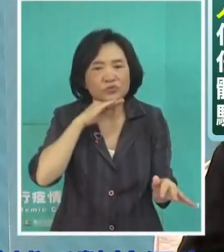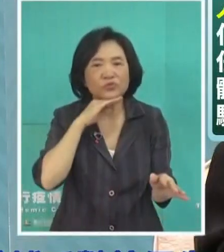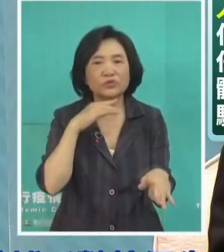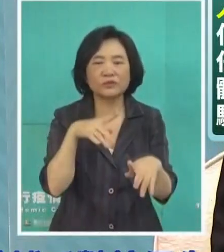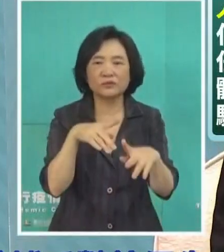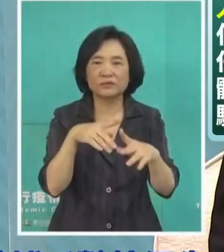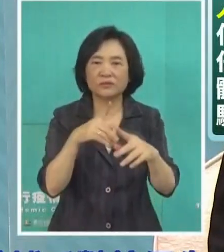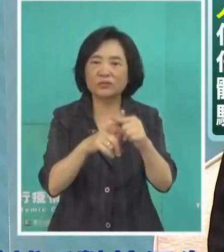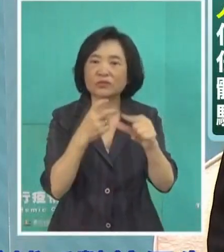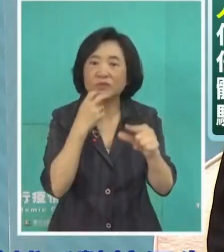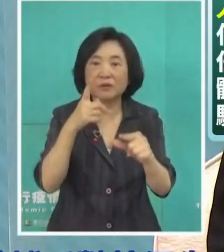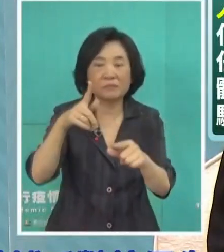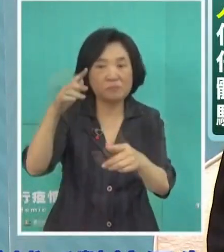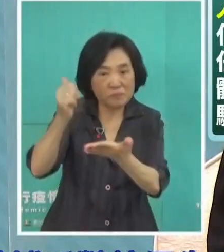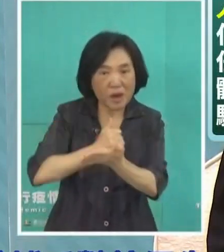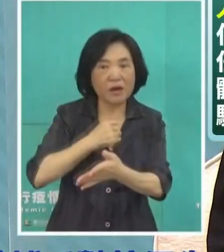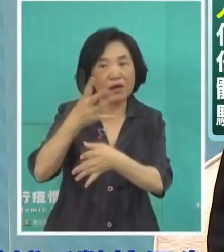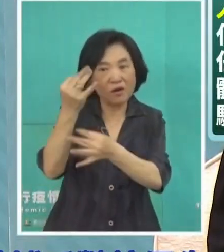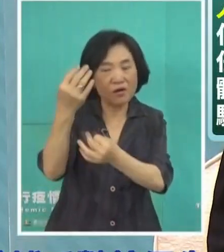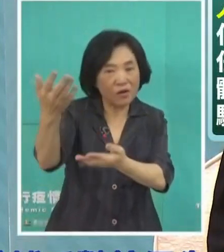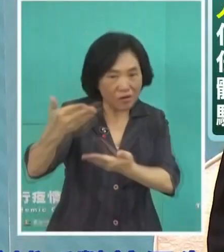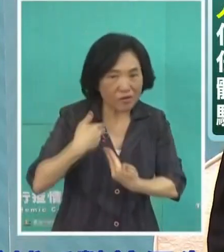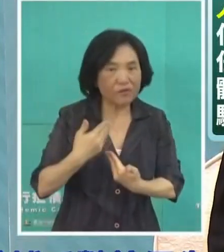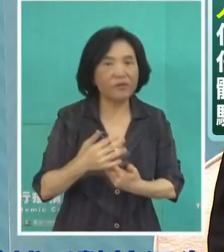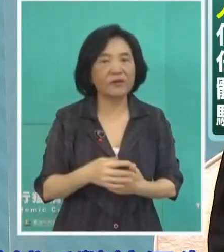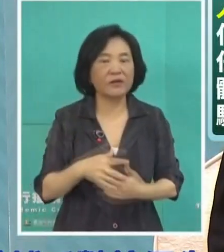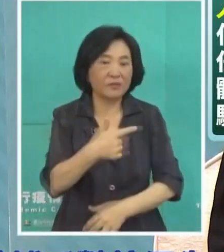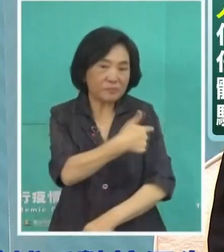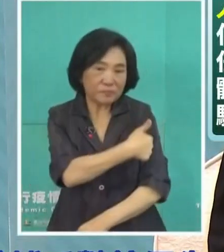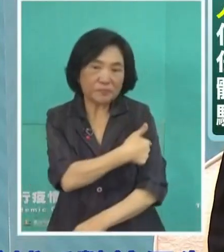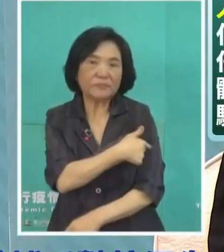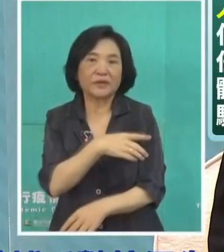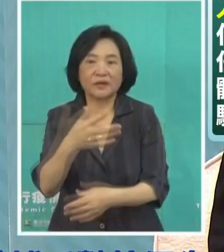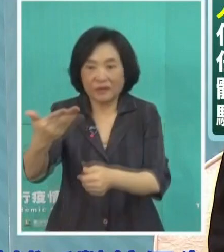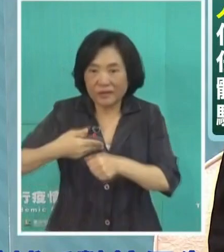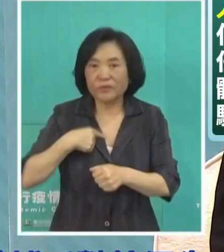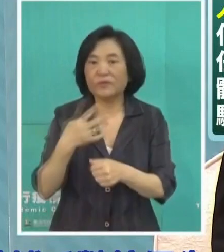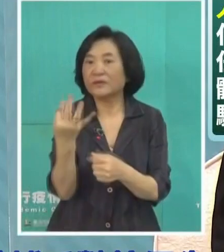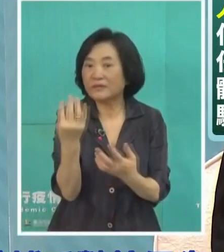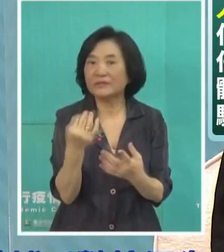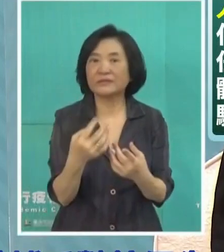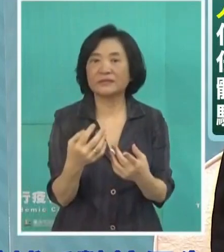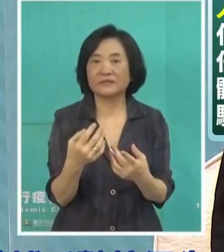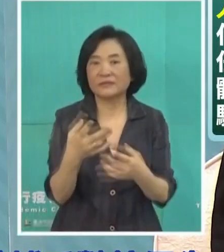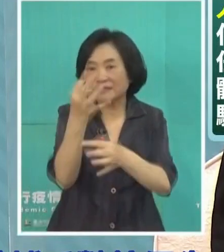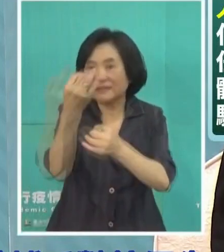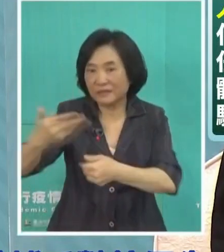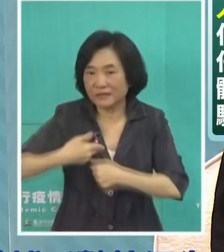候中央跟我们讲说他到底哦疫苗要给我们的速度，那我们